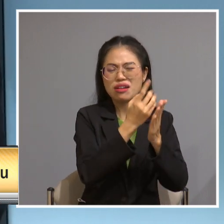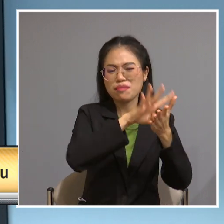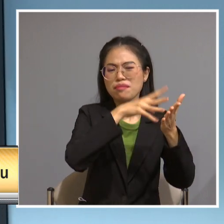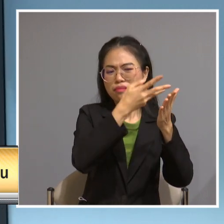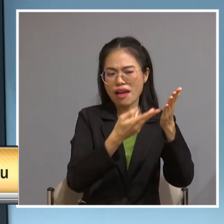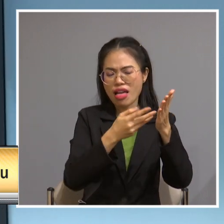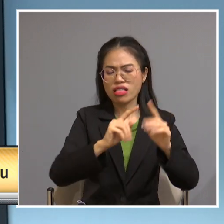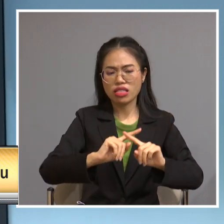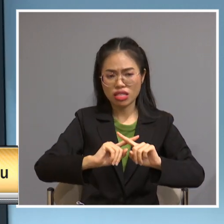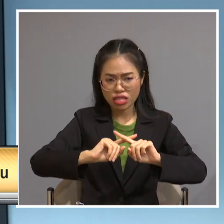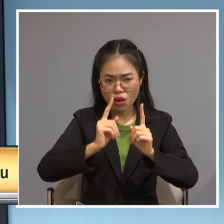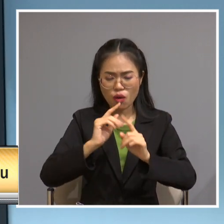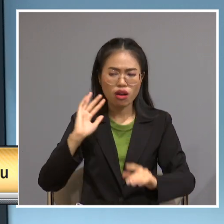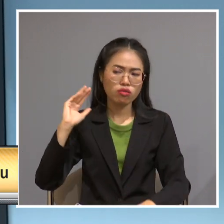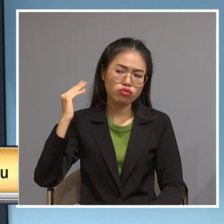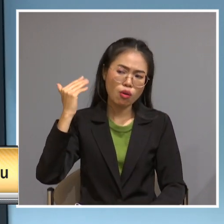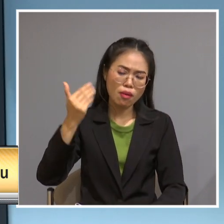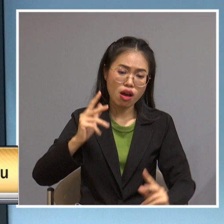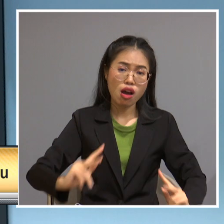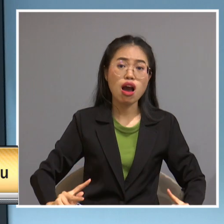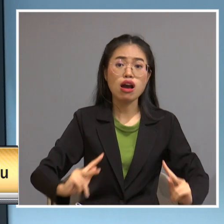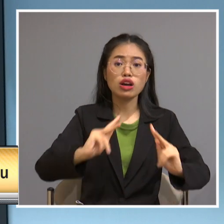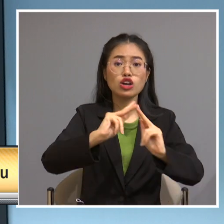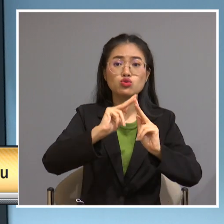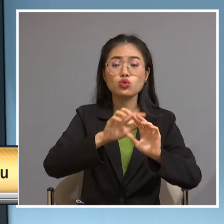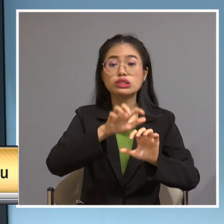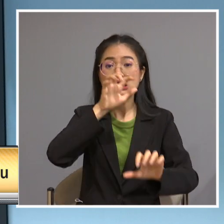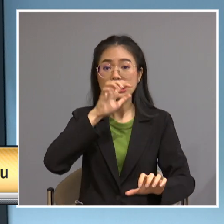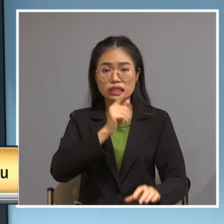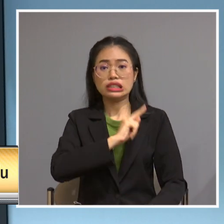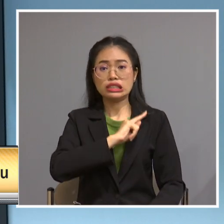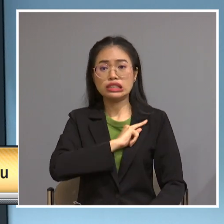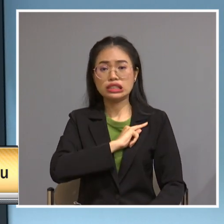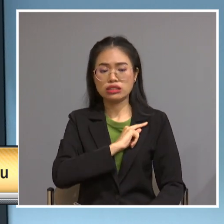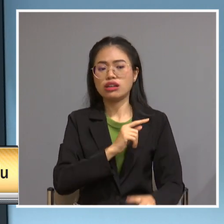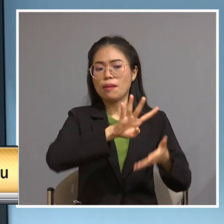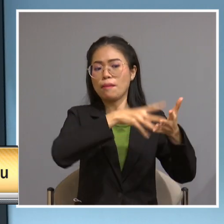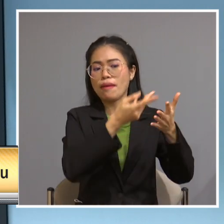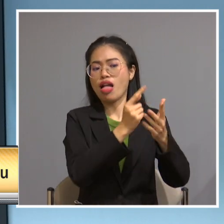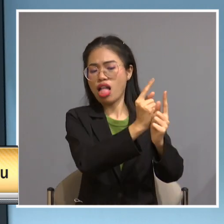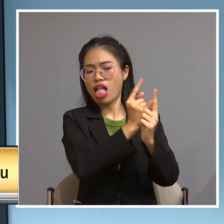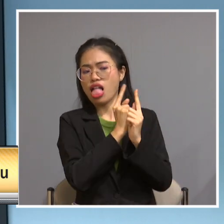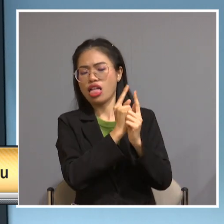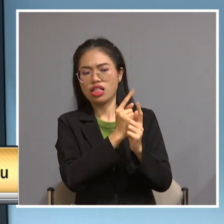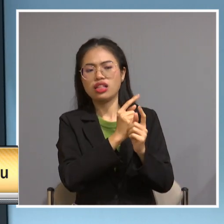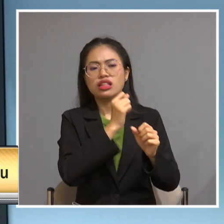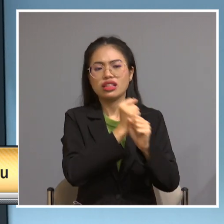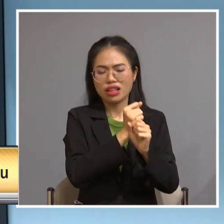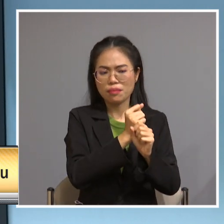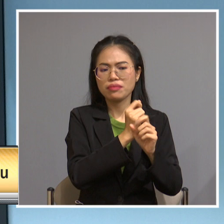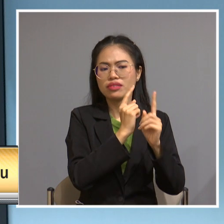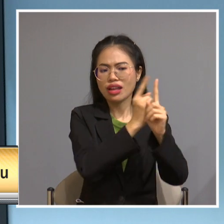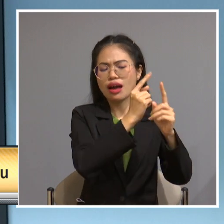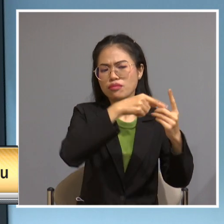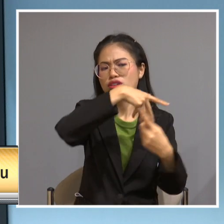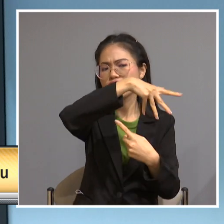อย่ไรก็ตามต่มากระสวงหมัดไยที่เราไปชอบกใช้ตัวรถแม็ปกับแผนปหจากกขยะของกสว